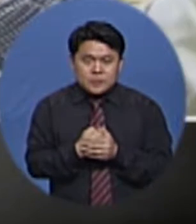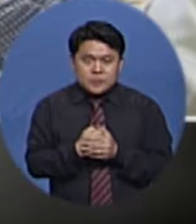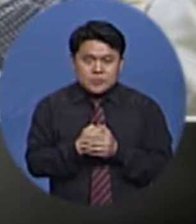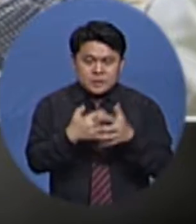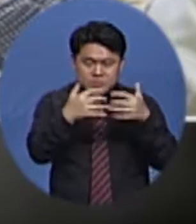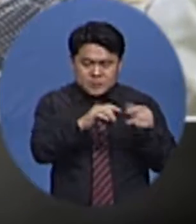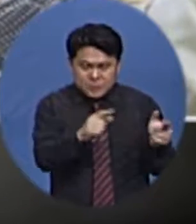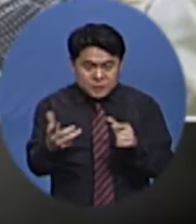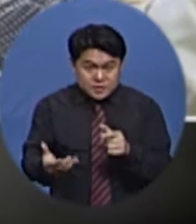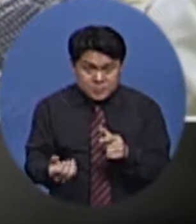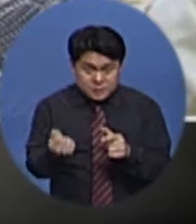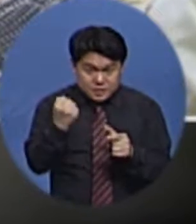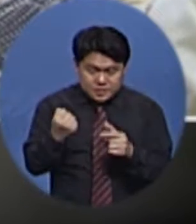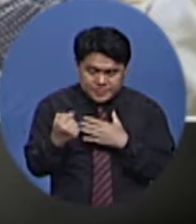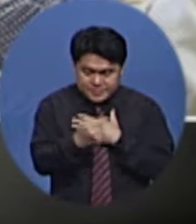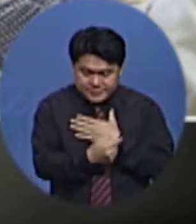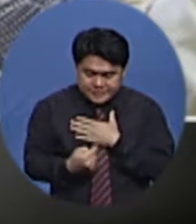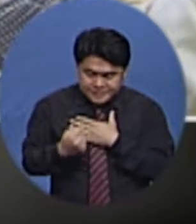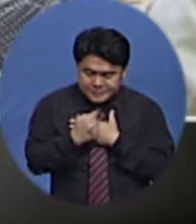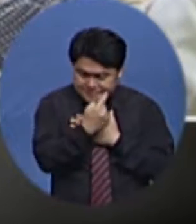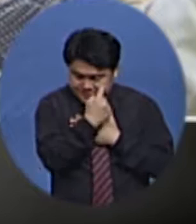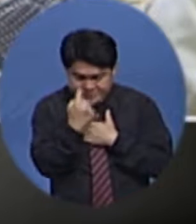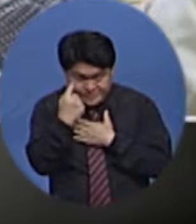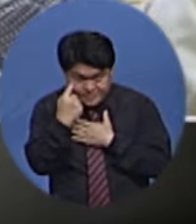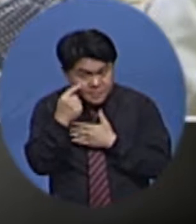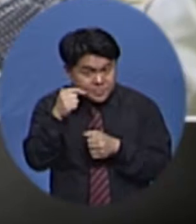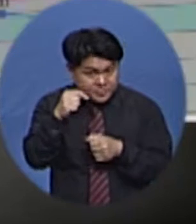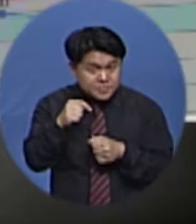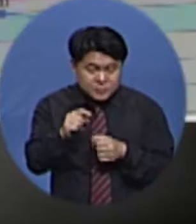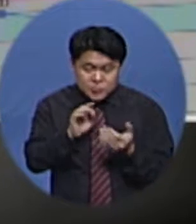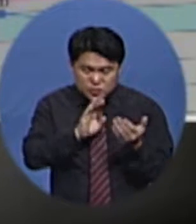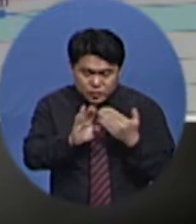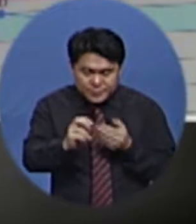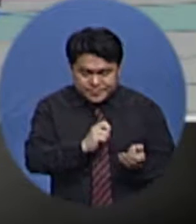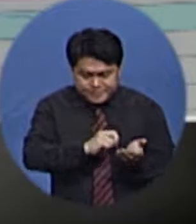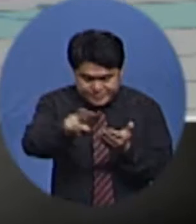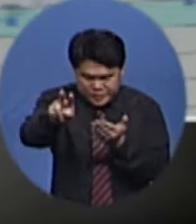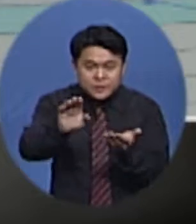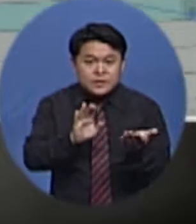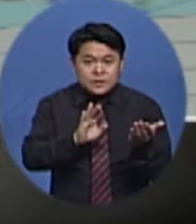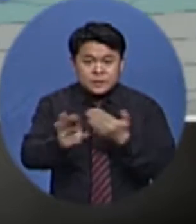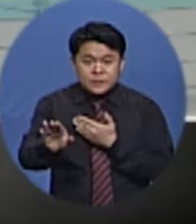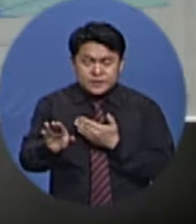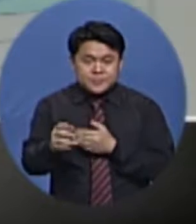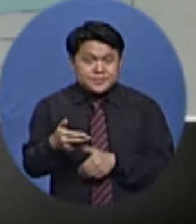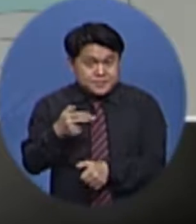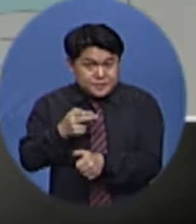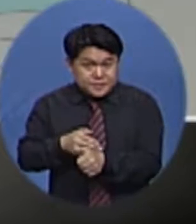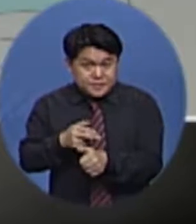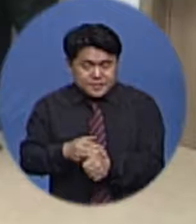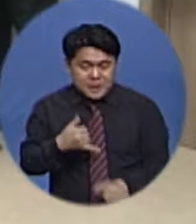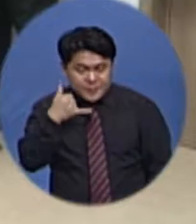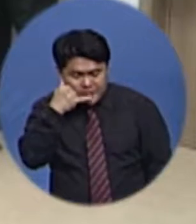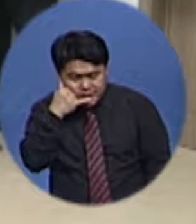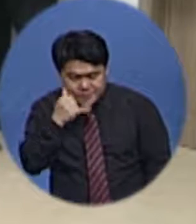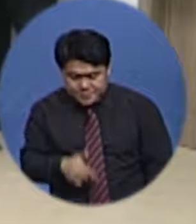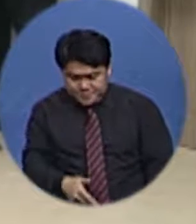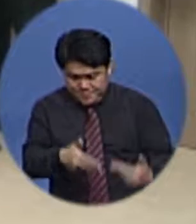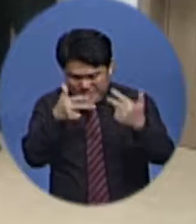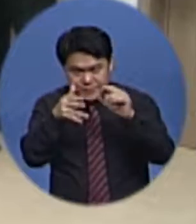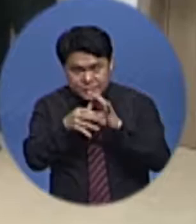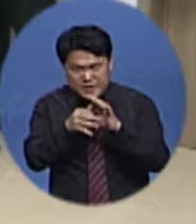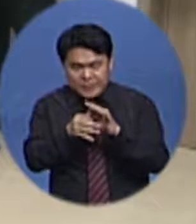기기로 건강 상태를 체크해보내면 의사가 음성이나 화상통화로 처방을 내리는 원격진료 현장